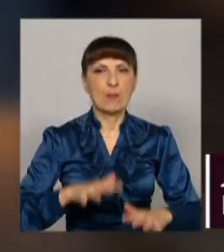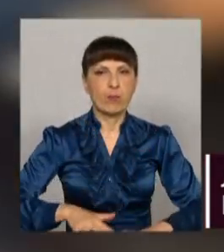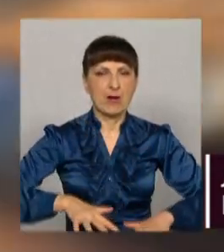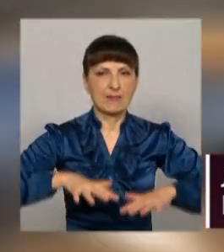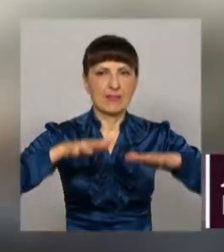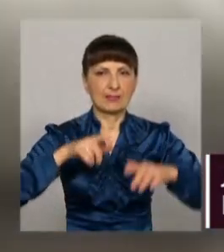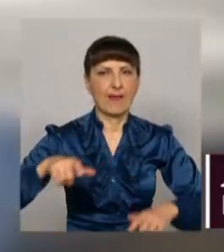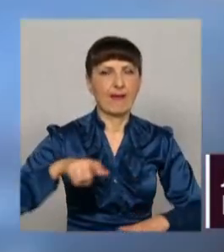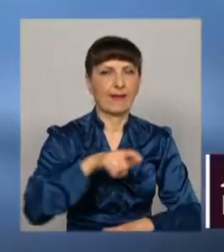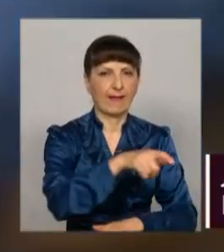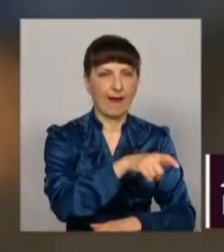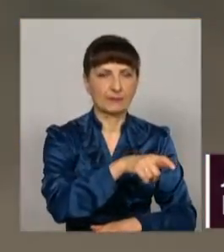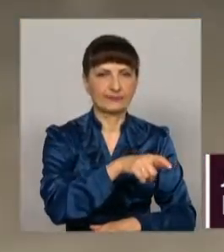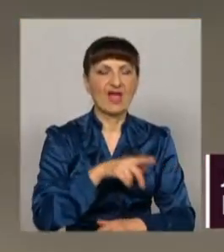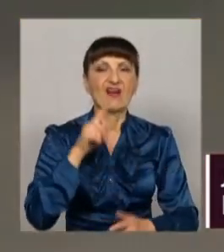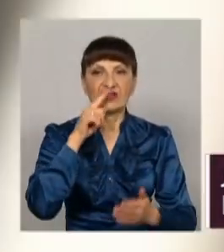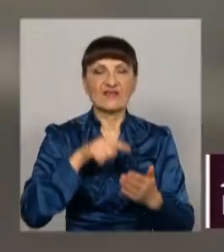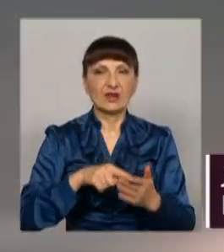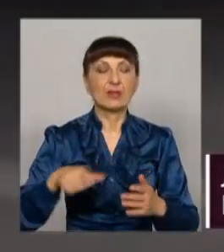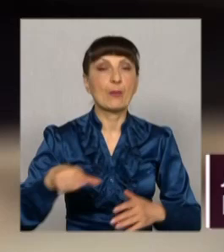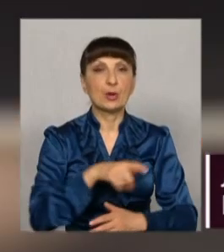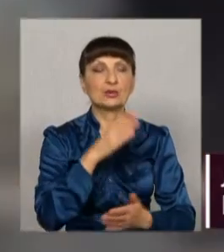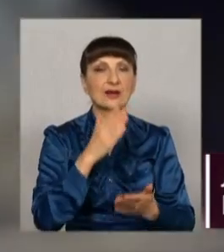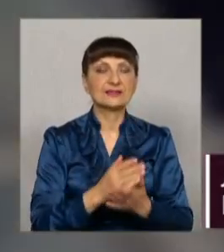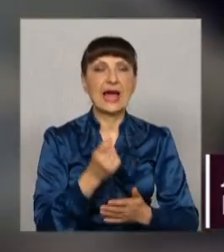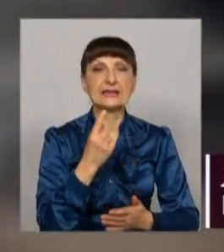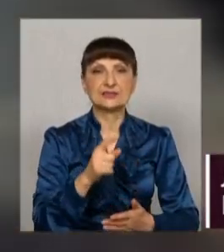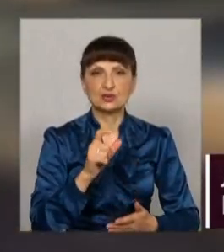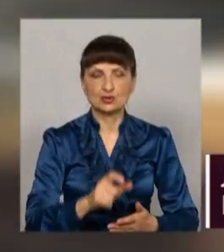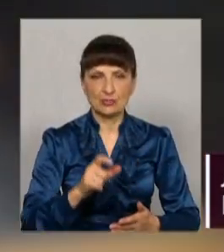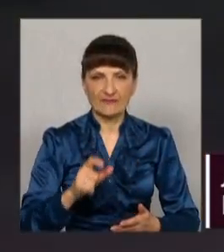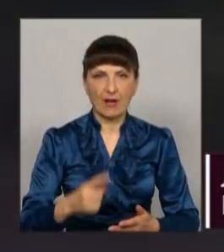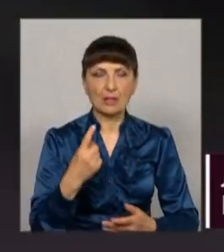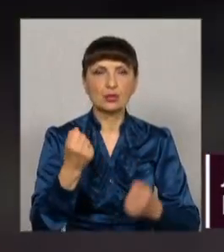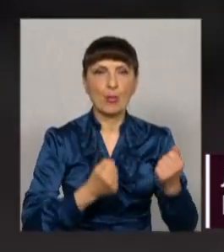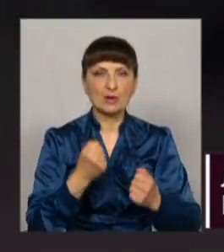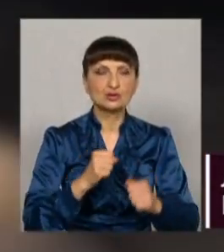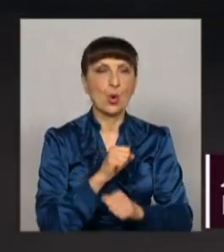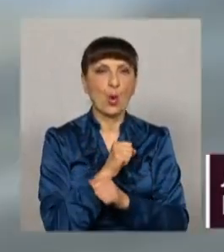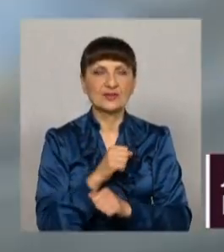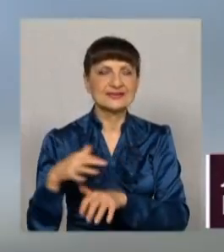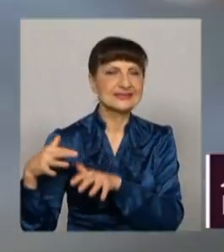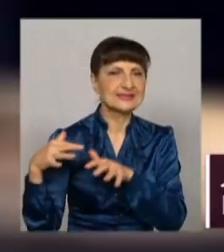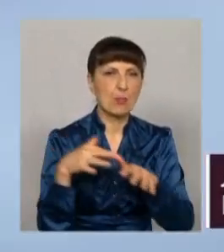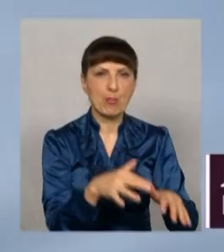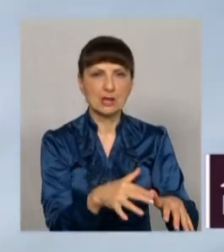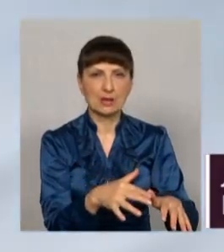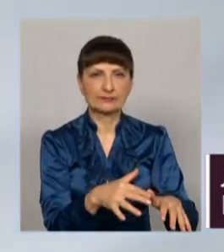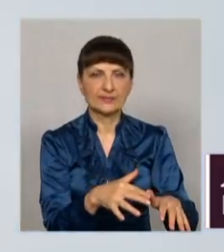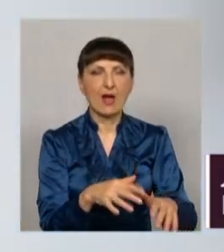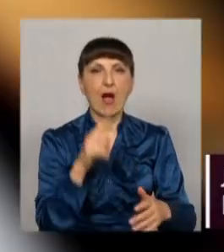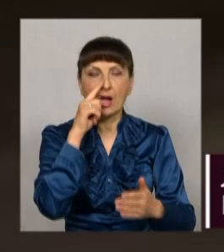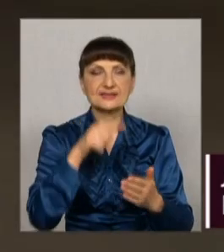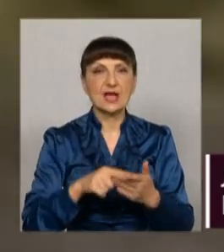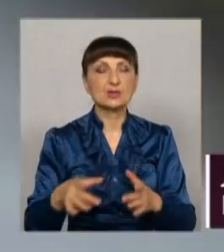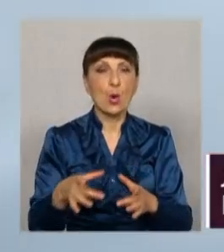уровня реки Аргайта. В это время на берегу находились 11 человек. Одну машину отдыхающих смыло сильным течением. Оказавшиеся